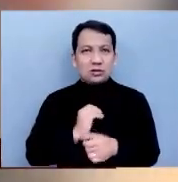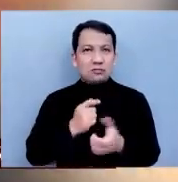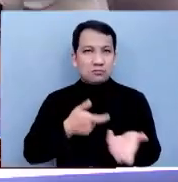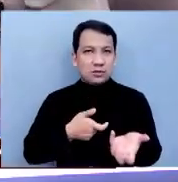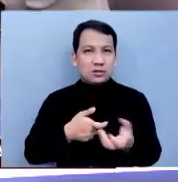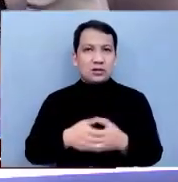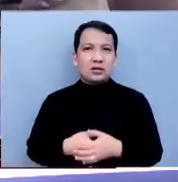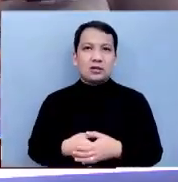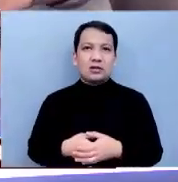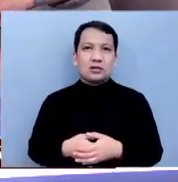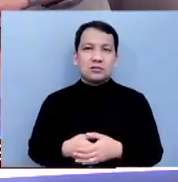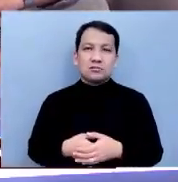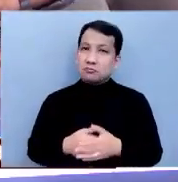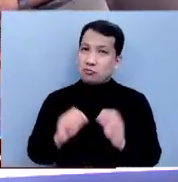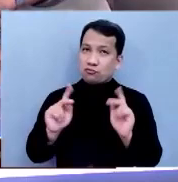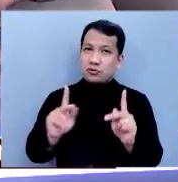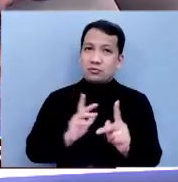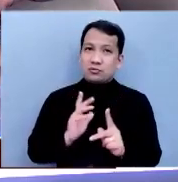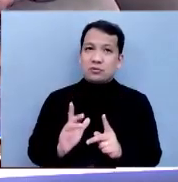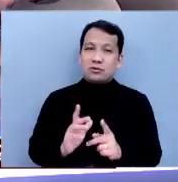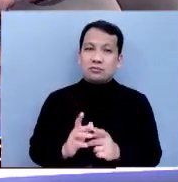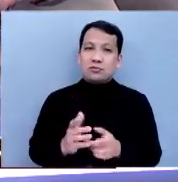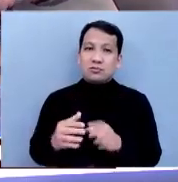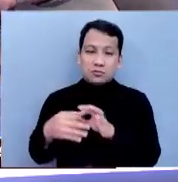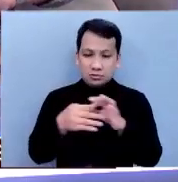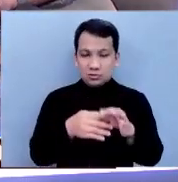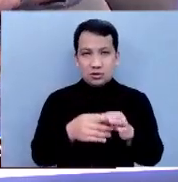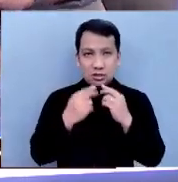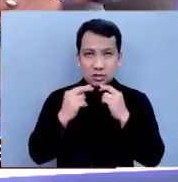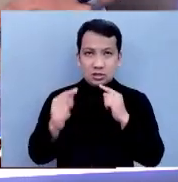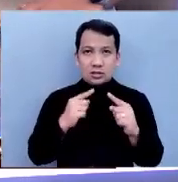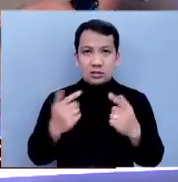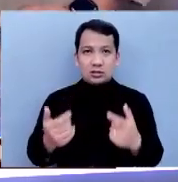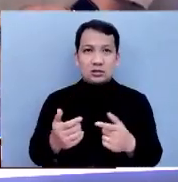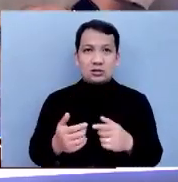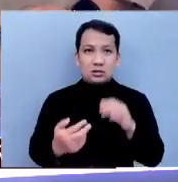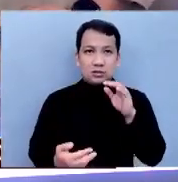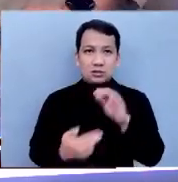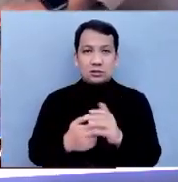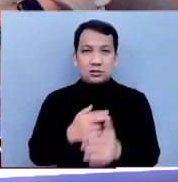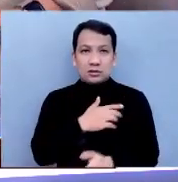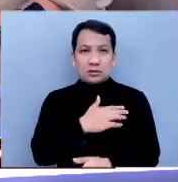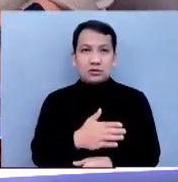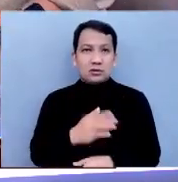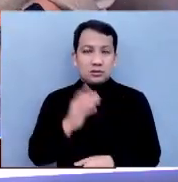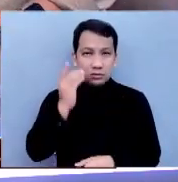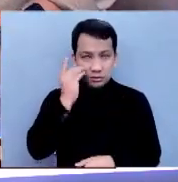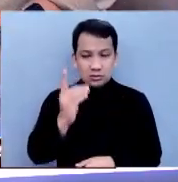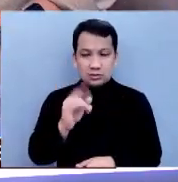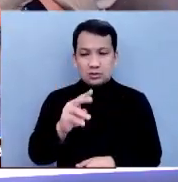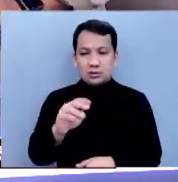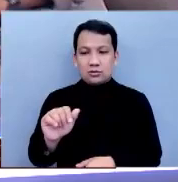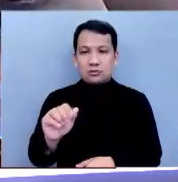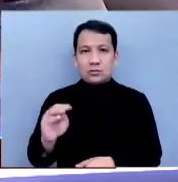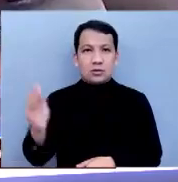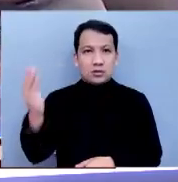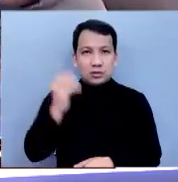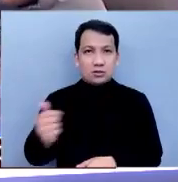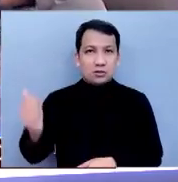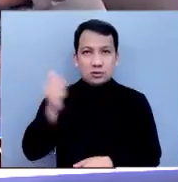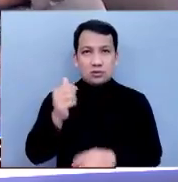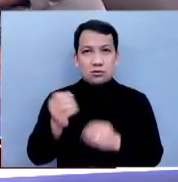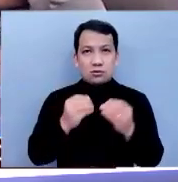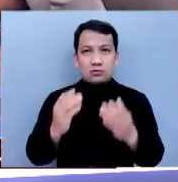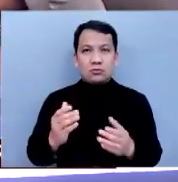Okay. Alright. At kung ngayon po ng balitang yan, makakausap natin si retired Police Brigadier General Danilo Maligalig, ang dating hepe ng Operations